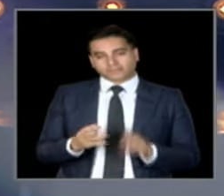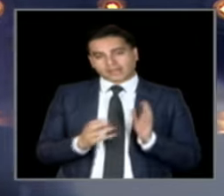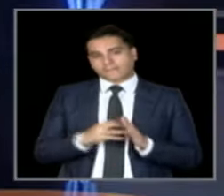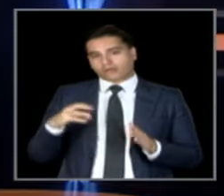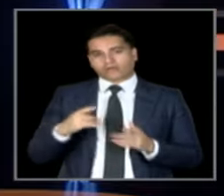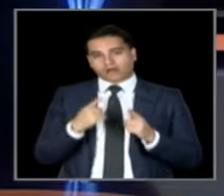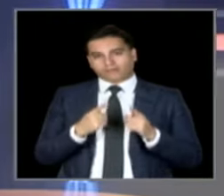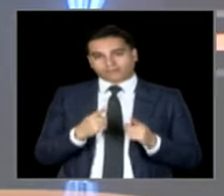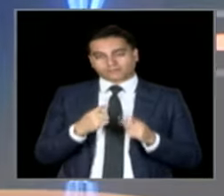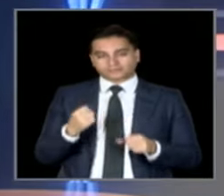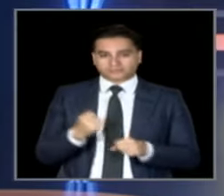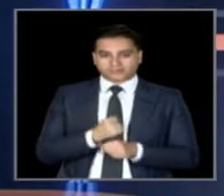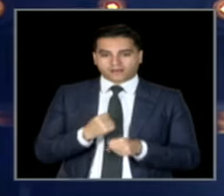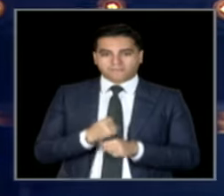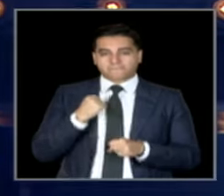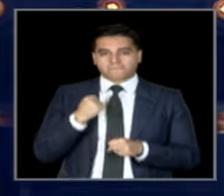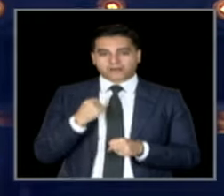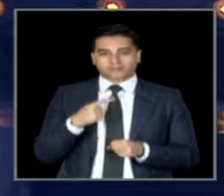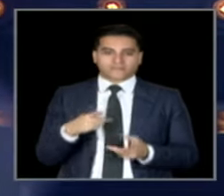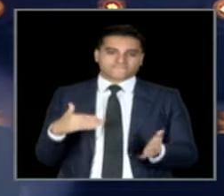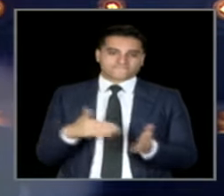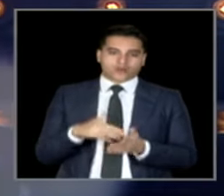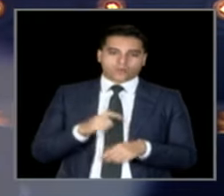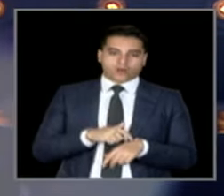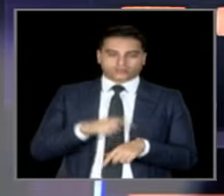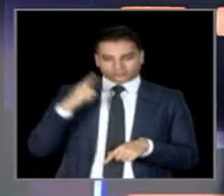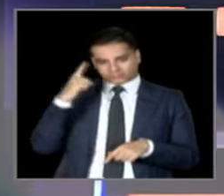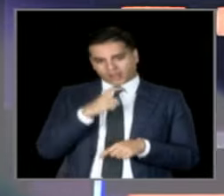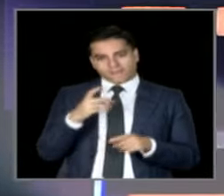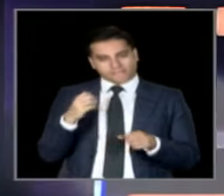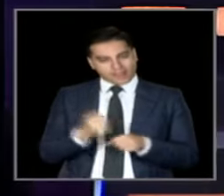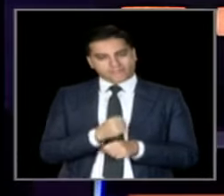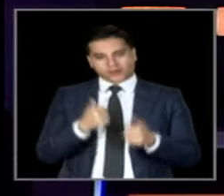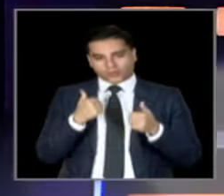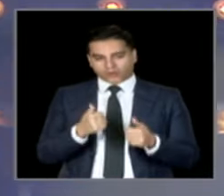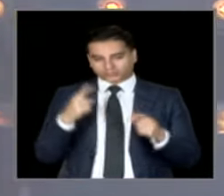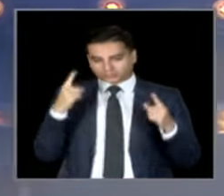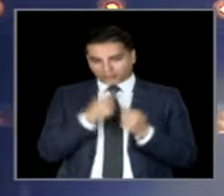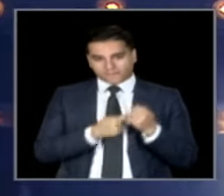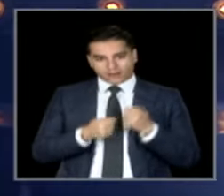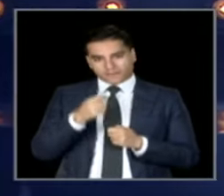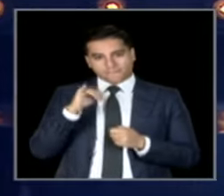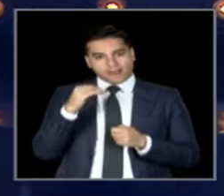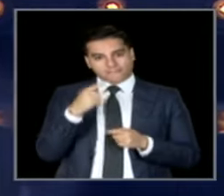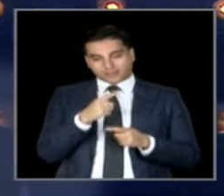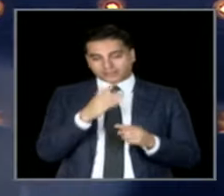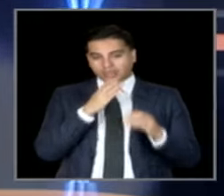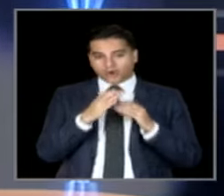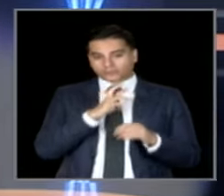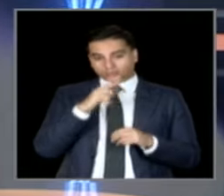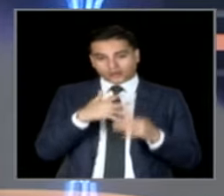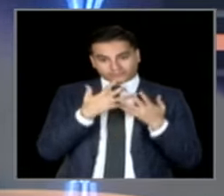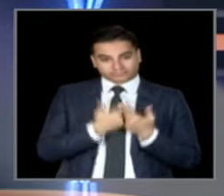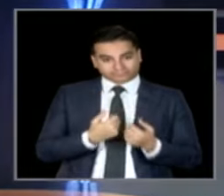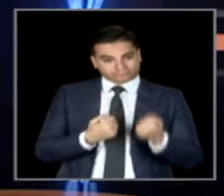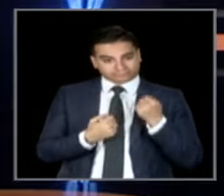جامعه القاهره شخصيه البطل بتظهر في الاوقات الصعبه. برافو عليكم، لعبتوا مباراه قويه وصعبه. محمد ربيع جاوبت على سؤال في